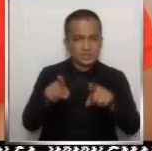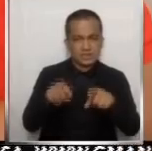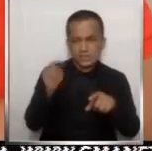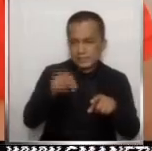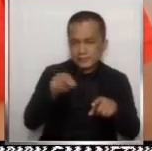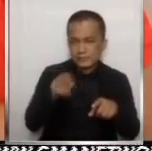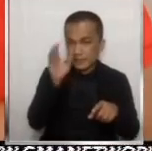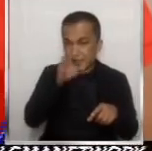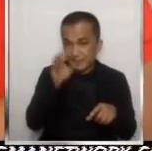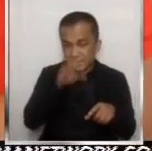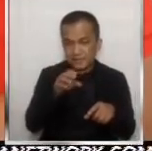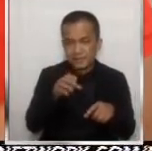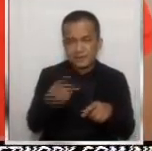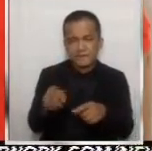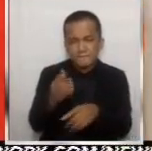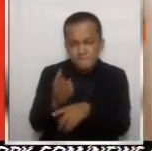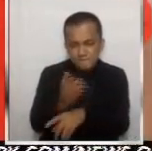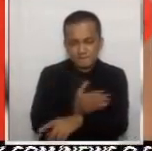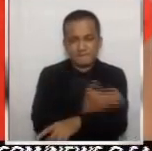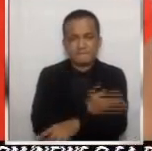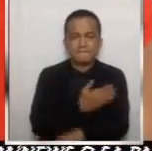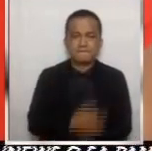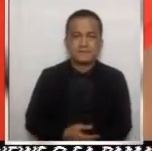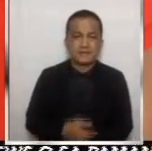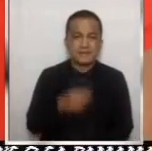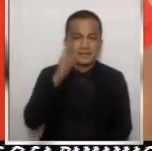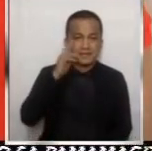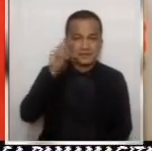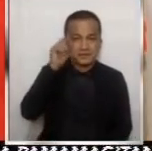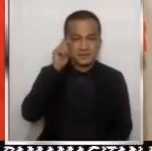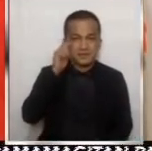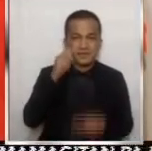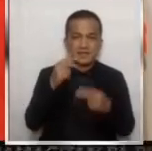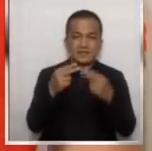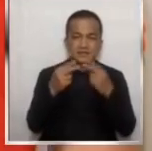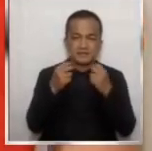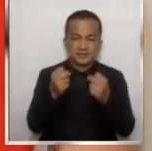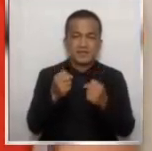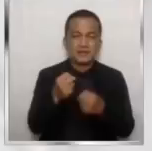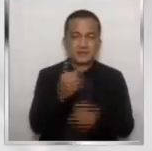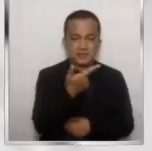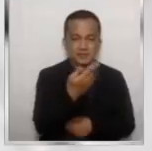at pagyamanin. Rafi Tima, nakatutok, 24 Oras.